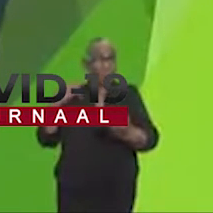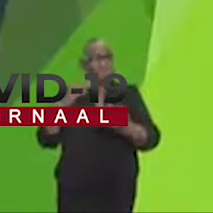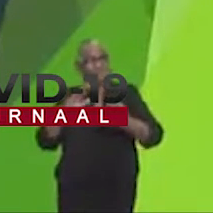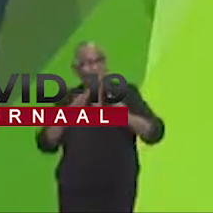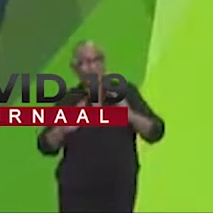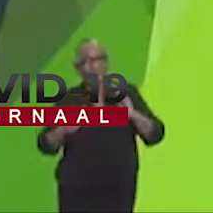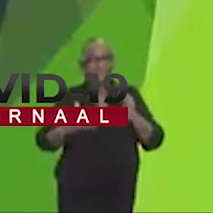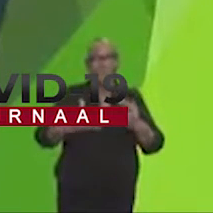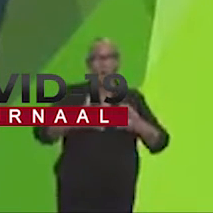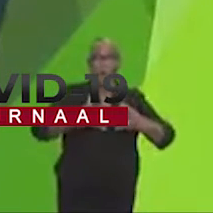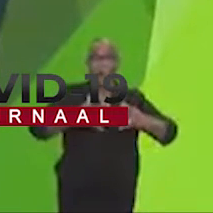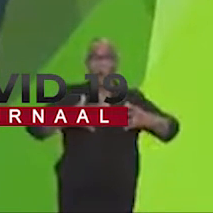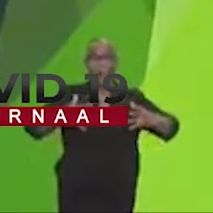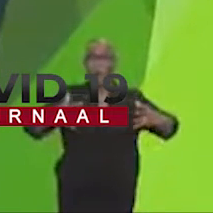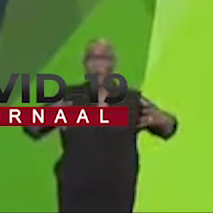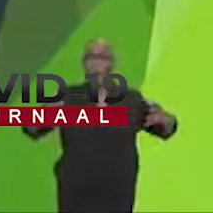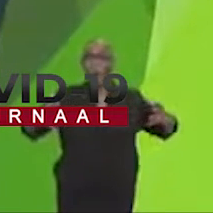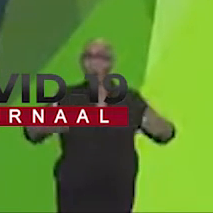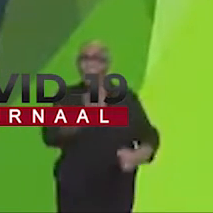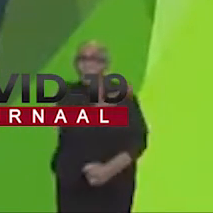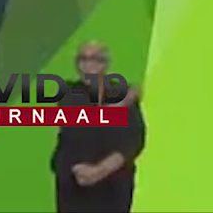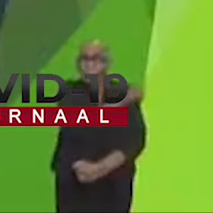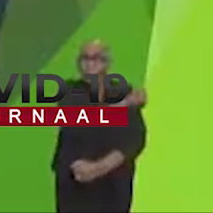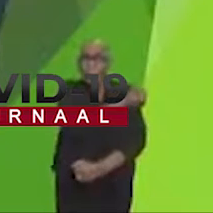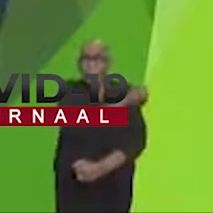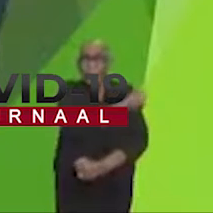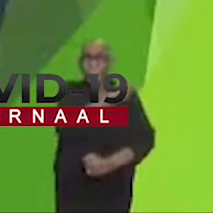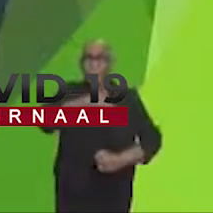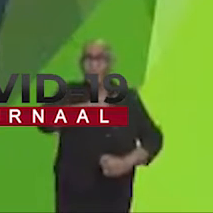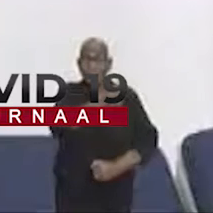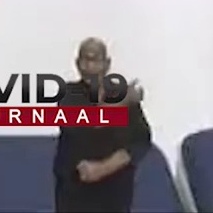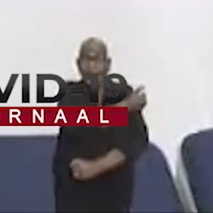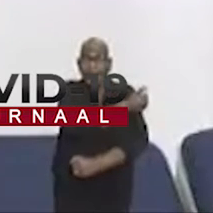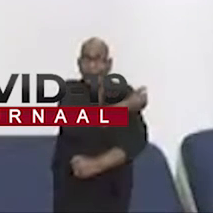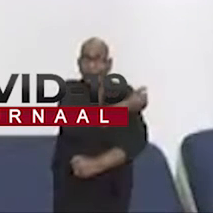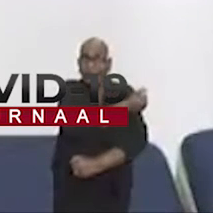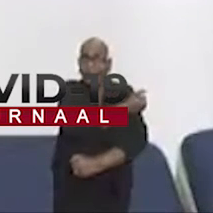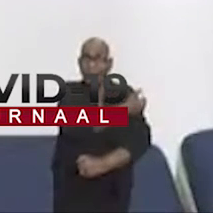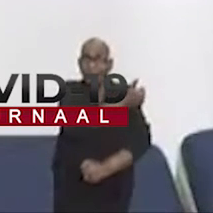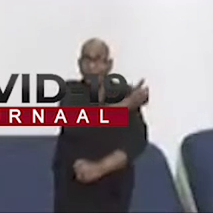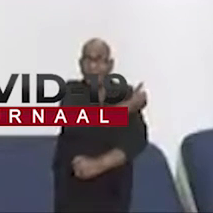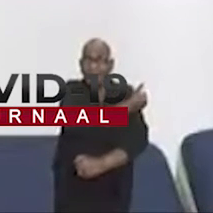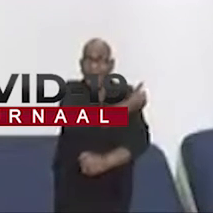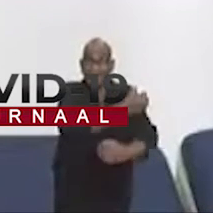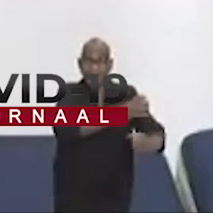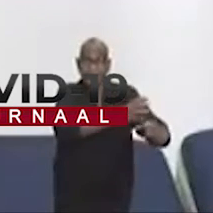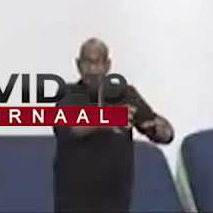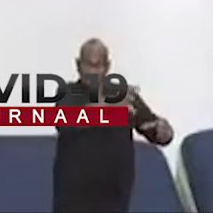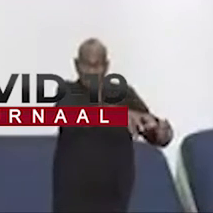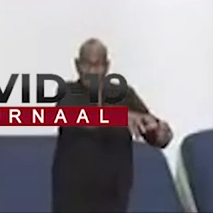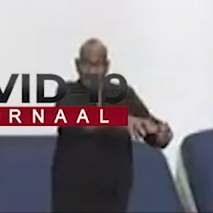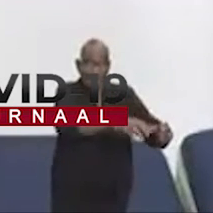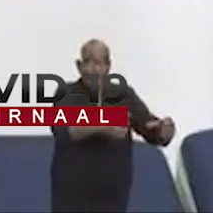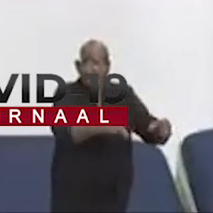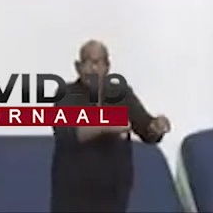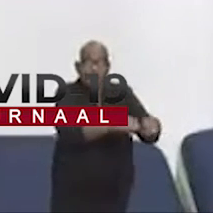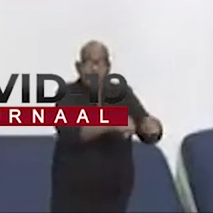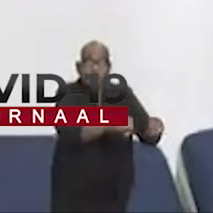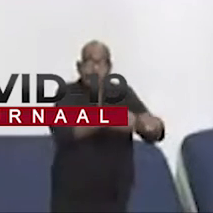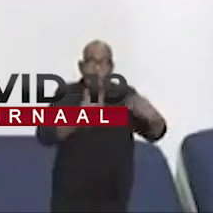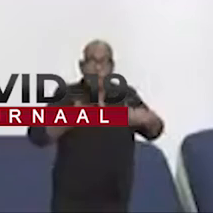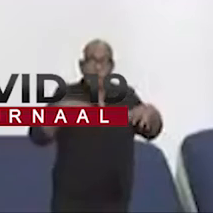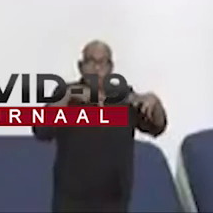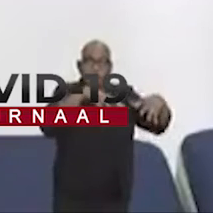wel een grote vaccinatiebereidheid gezien. De vaccinatieposten zijn drukker dan normaal. En we hebben dus ook